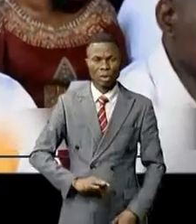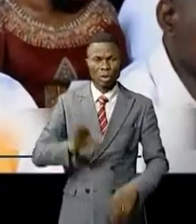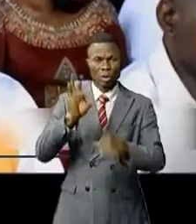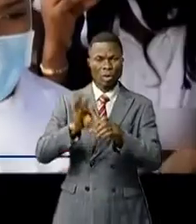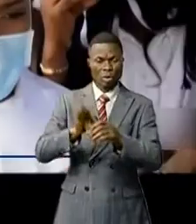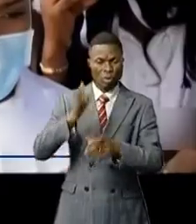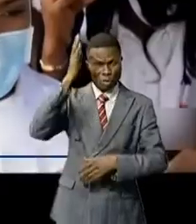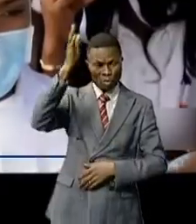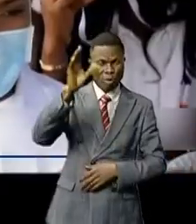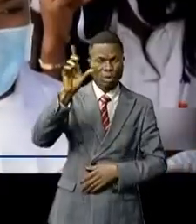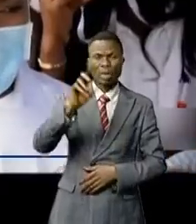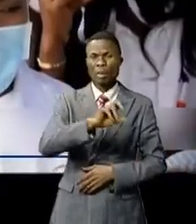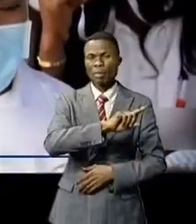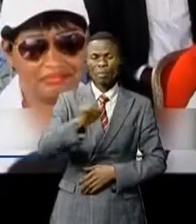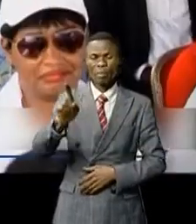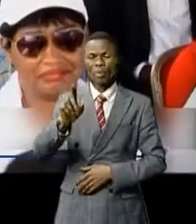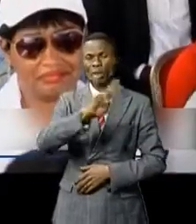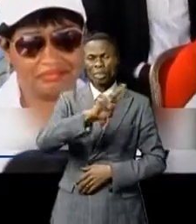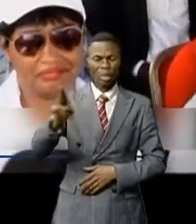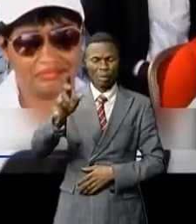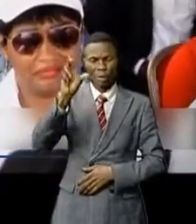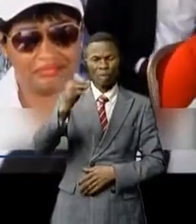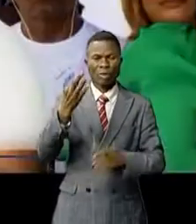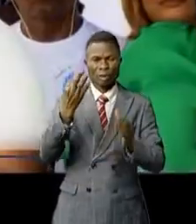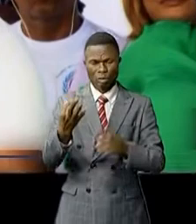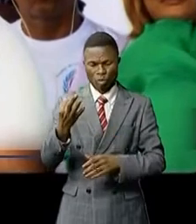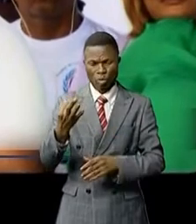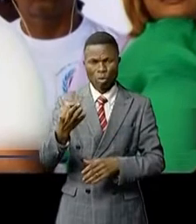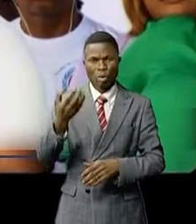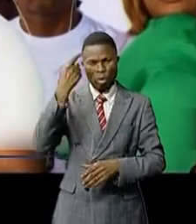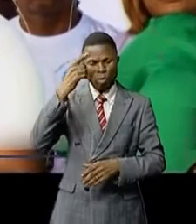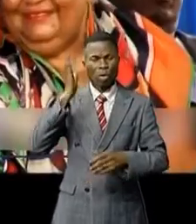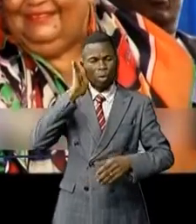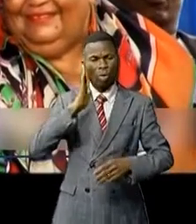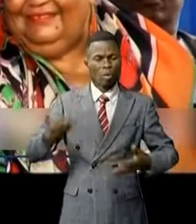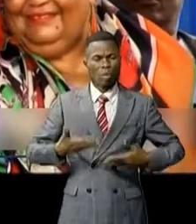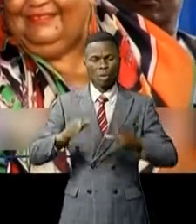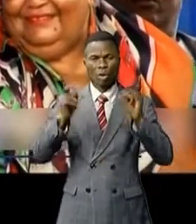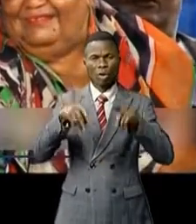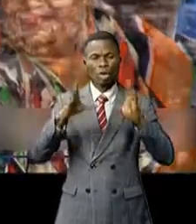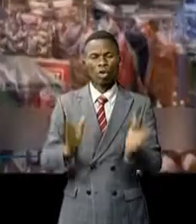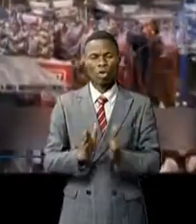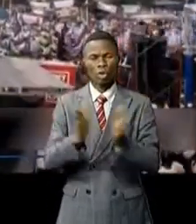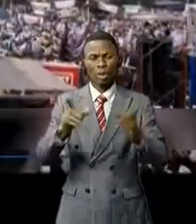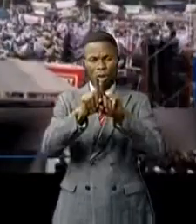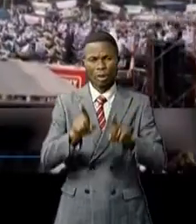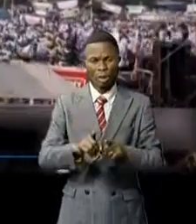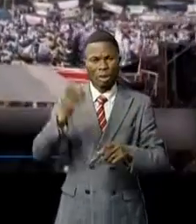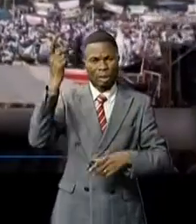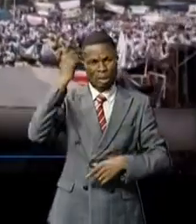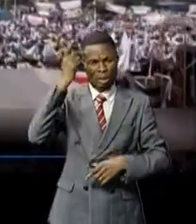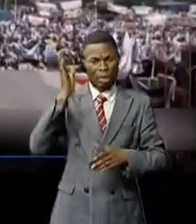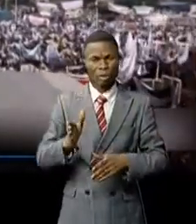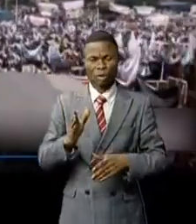Tshisekedi Tshilombo, dans toutes les actions qu'il ne cesse d'entreprendre pour le bonheur du peuple congolais en général et pour